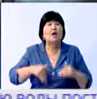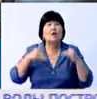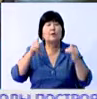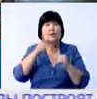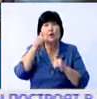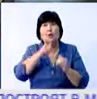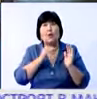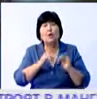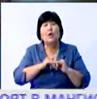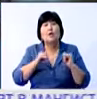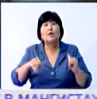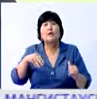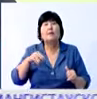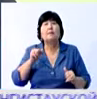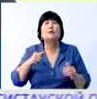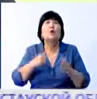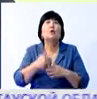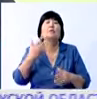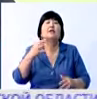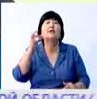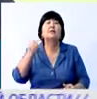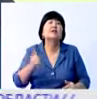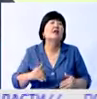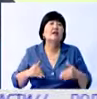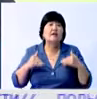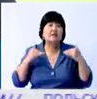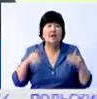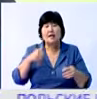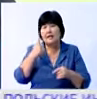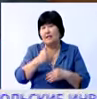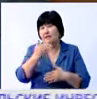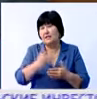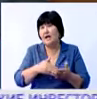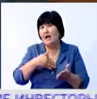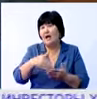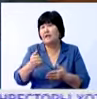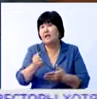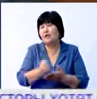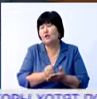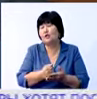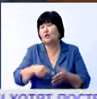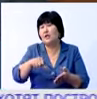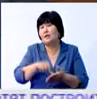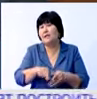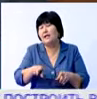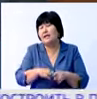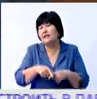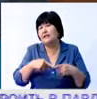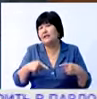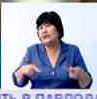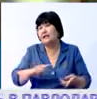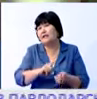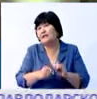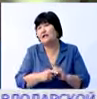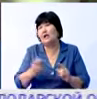ежегодно стабильный рост врп до пяти процентов и выше среди главных задач отказ от ресурсного менталитета и диверсификации экономики